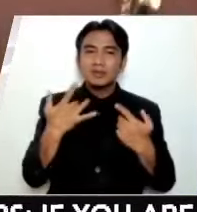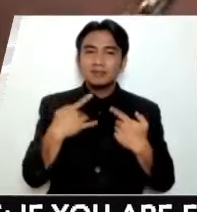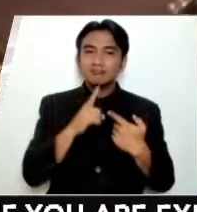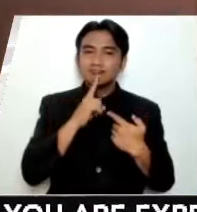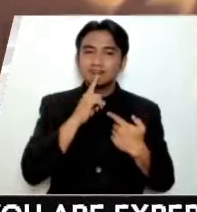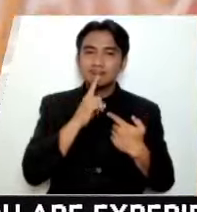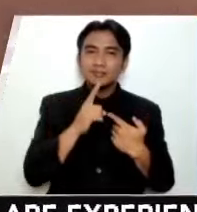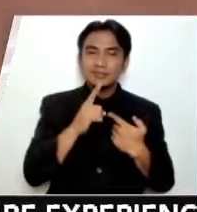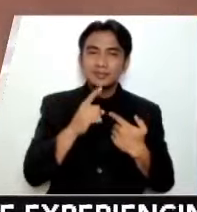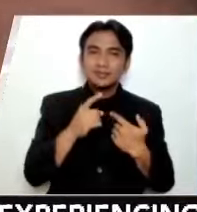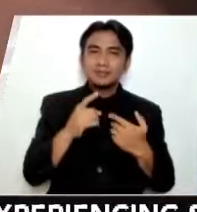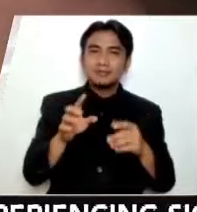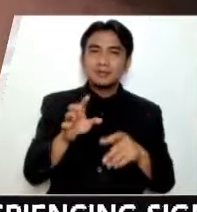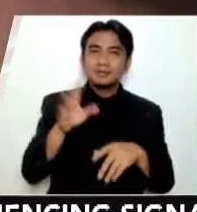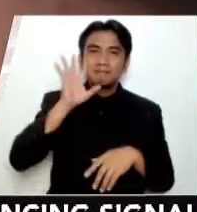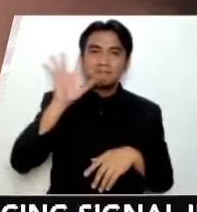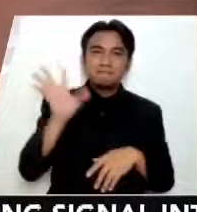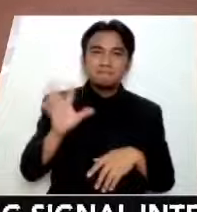mahanap.